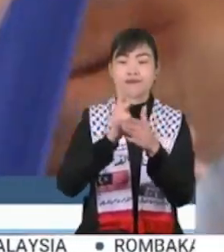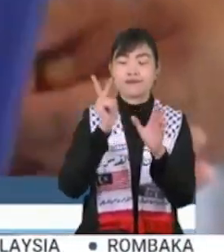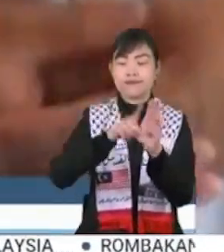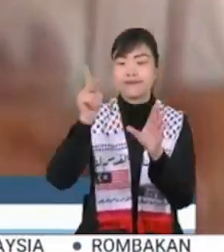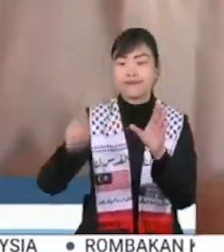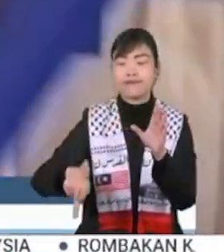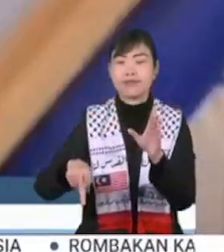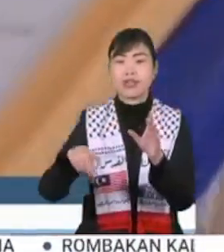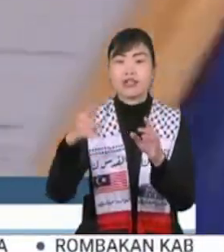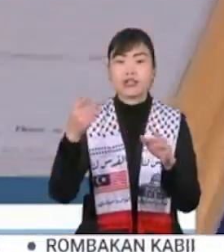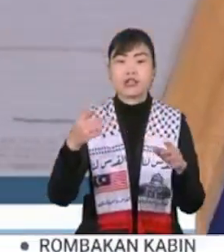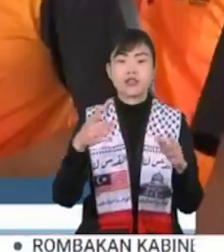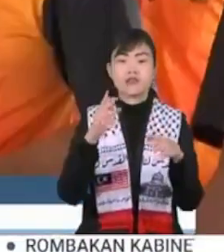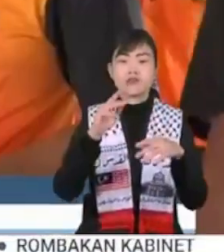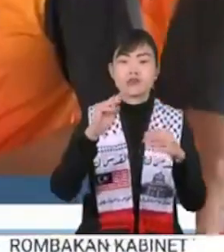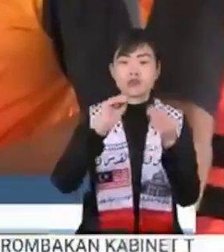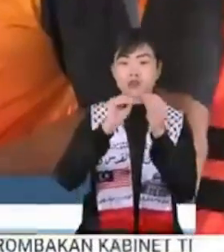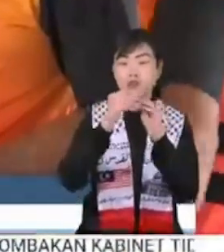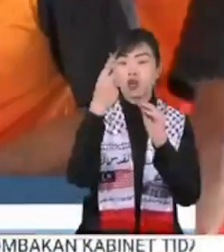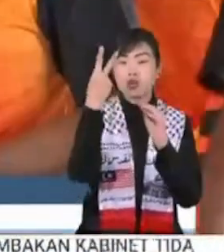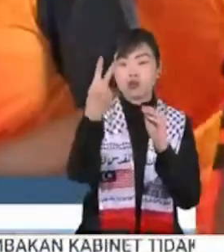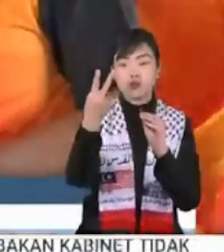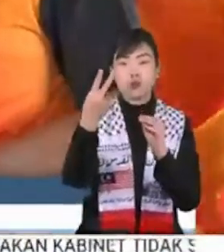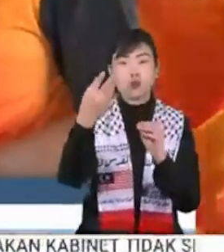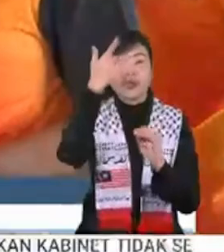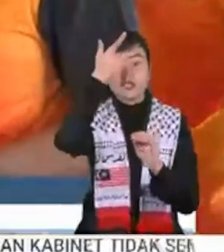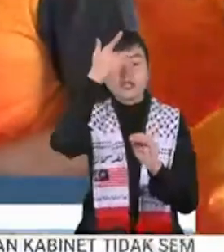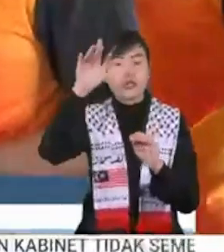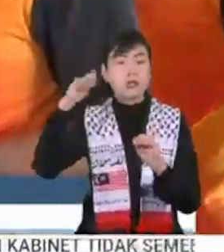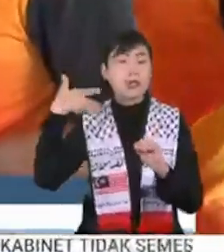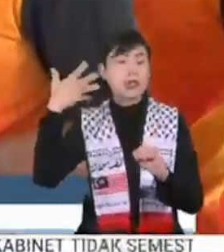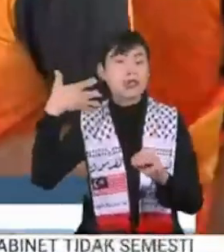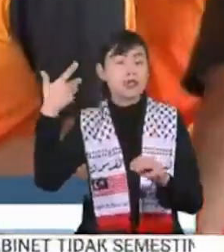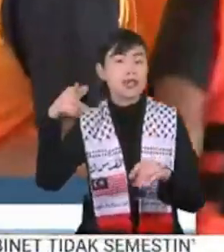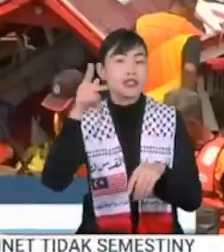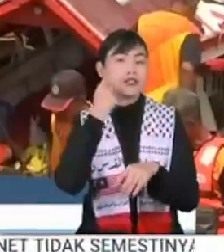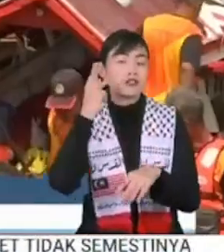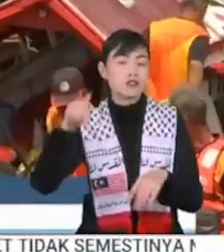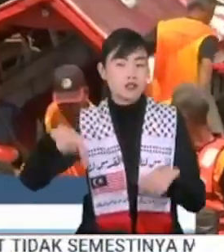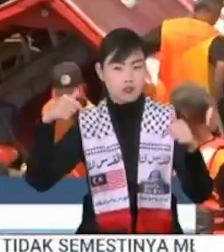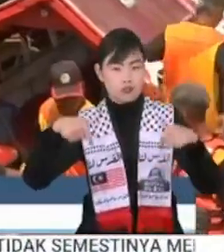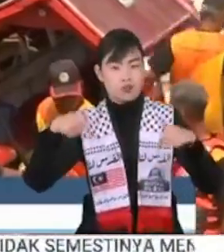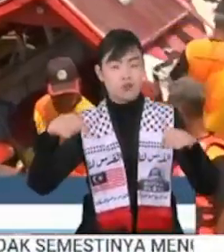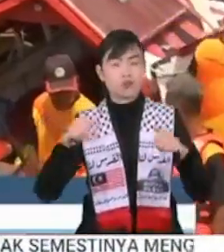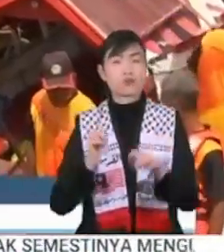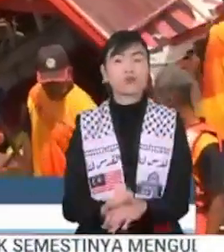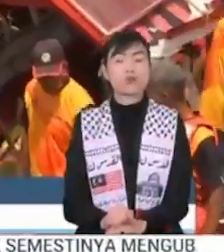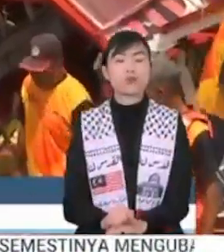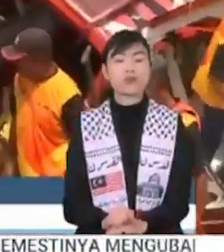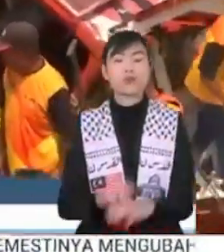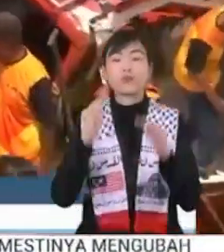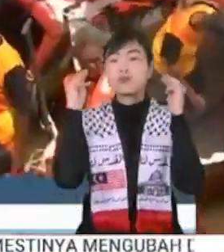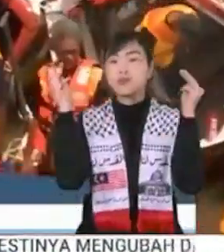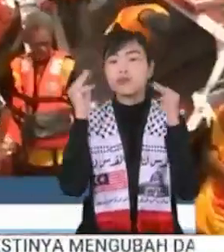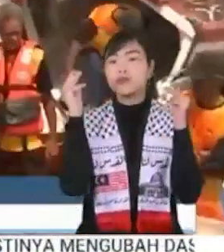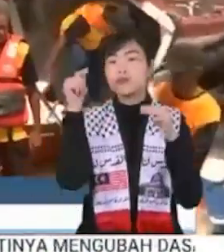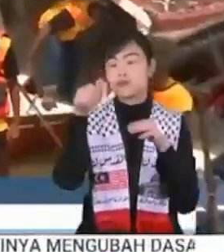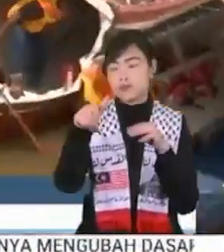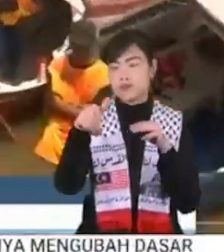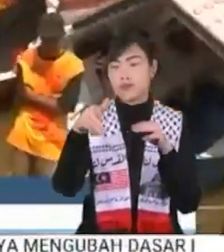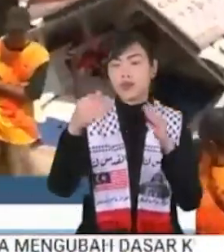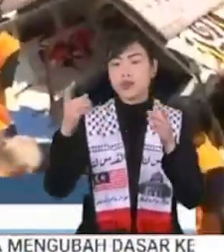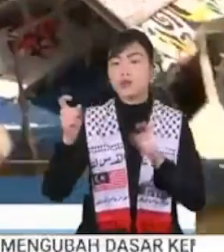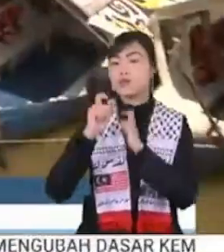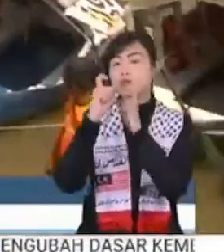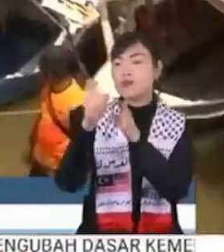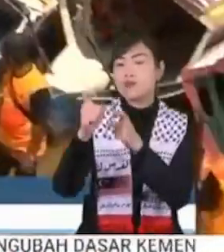perahu tambang fasa du all Kuching Smart Heritage di bingan Kuching hari ini pada Majlis itu beliau turut